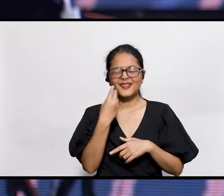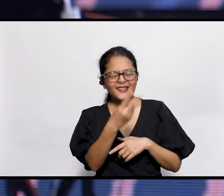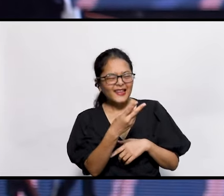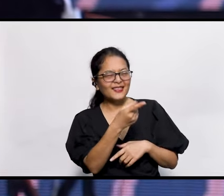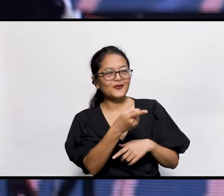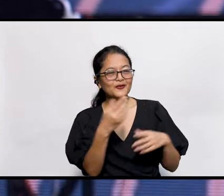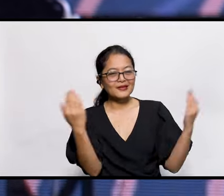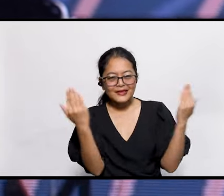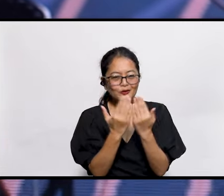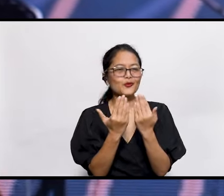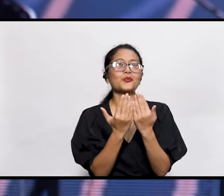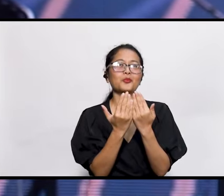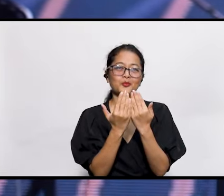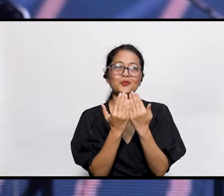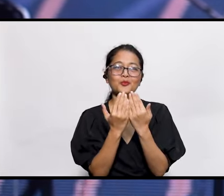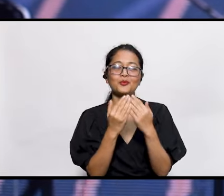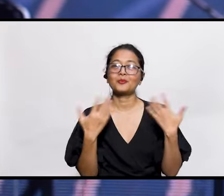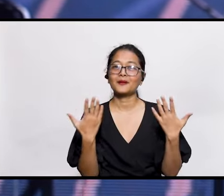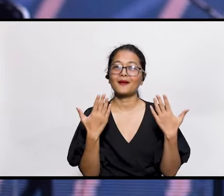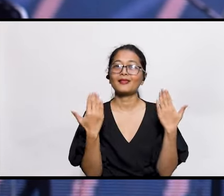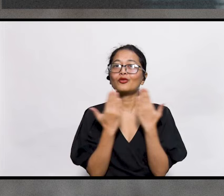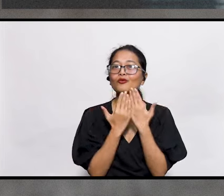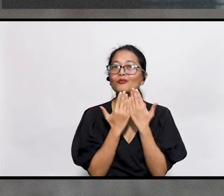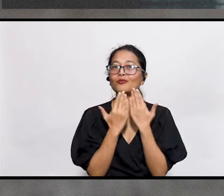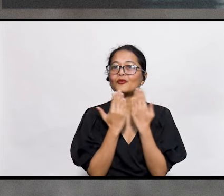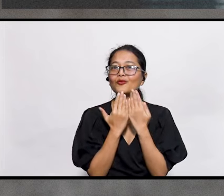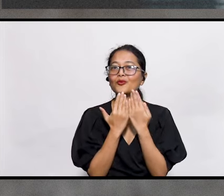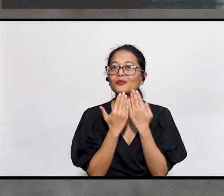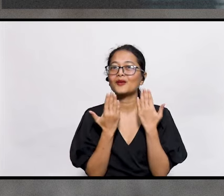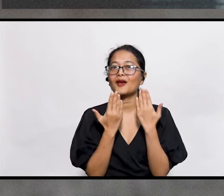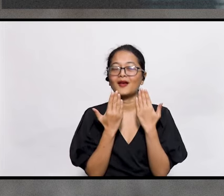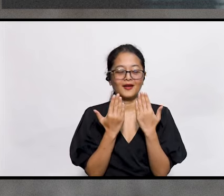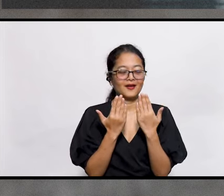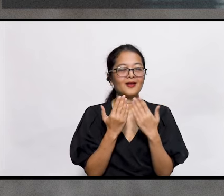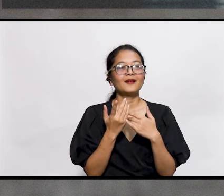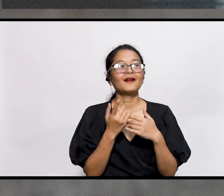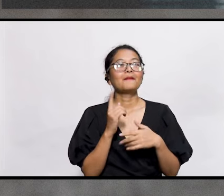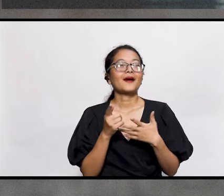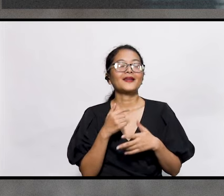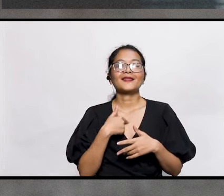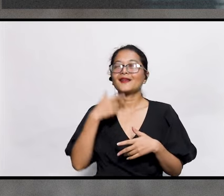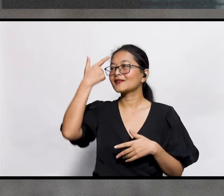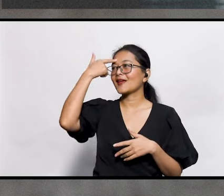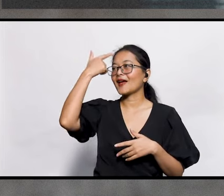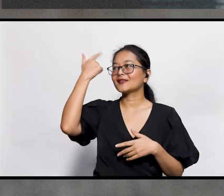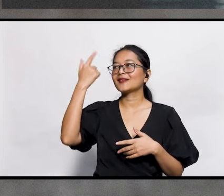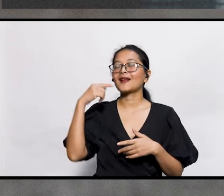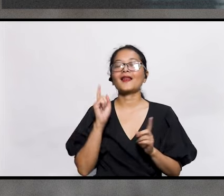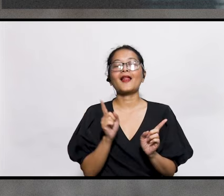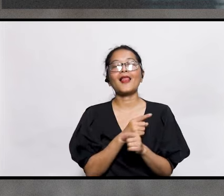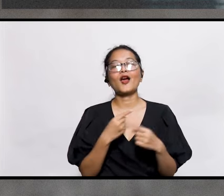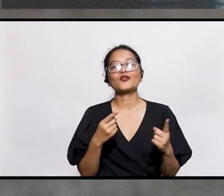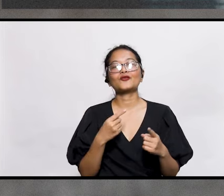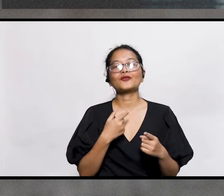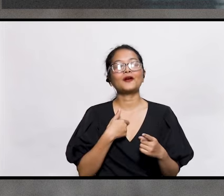temboknya that's why kita diajar I'm coming back to the heart Of